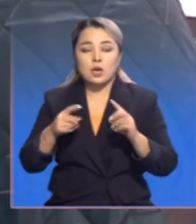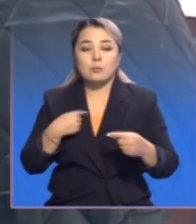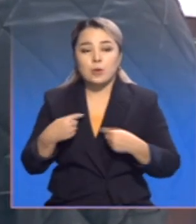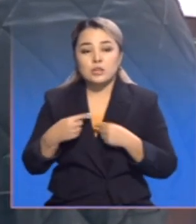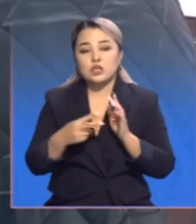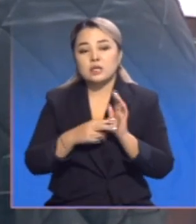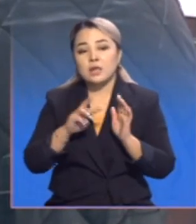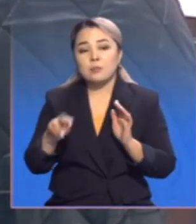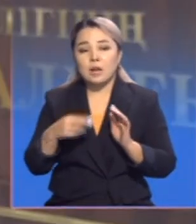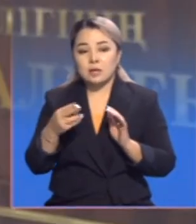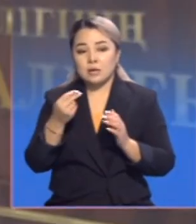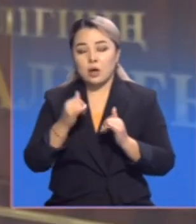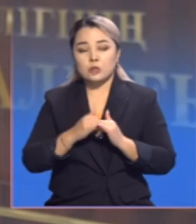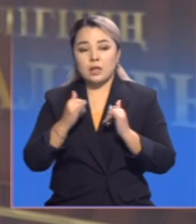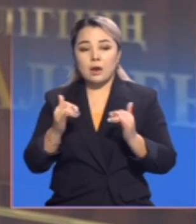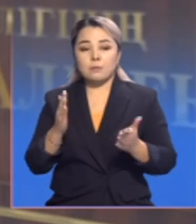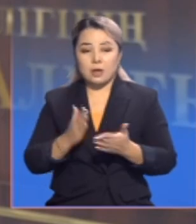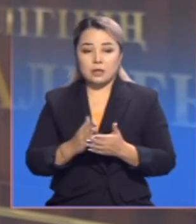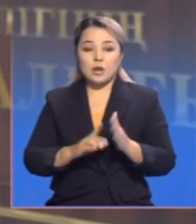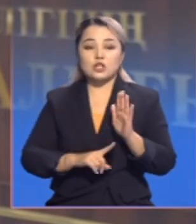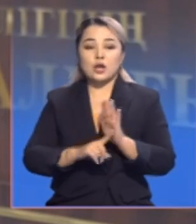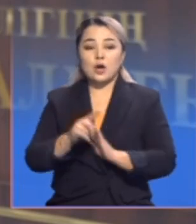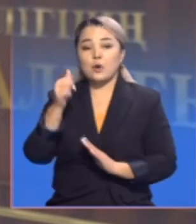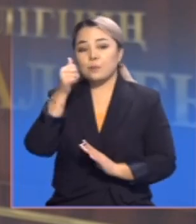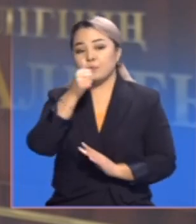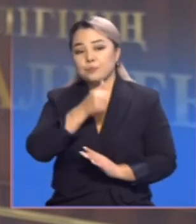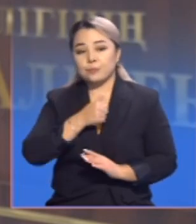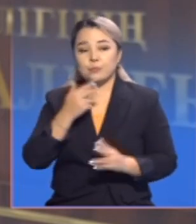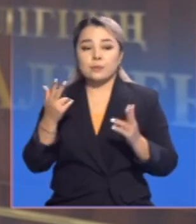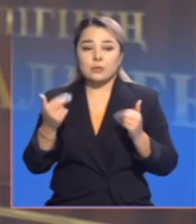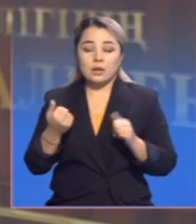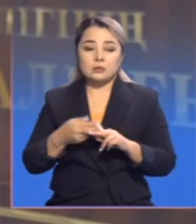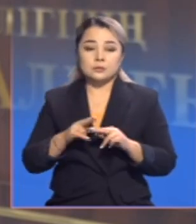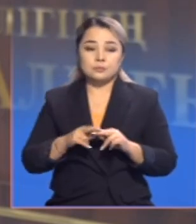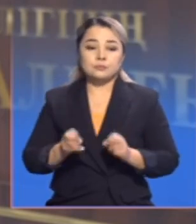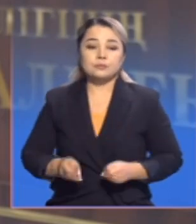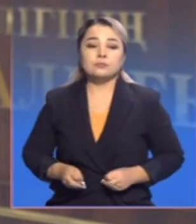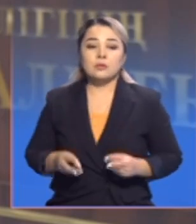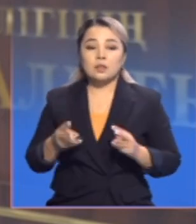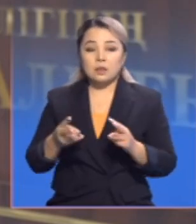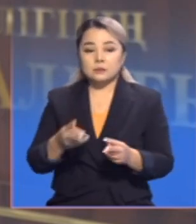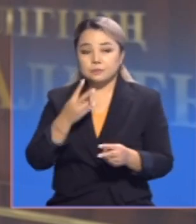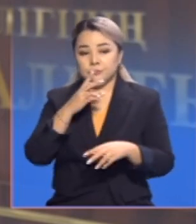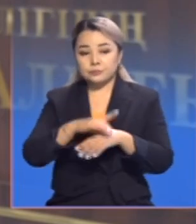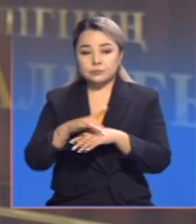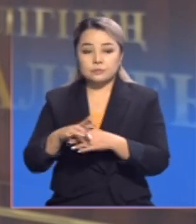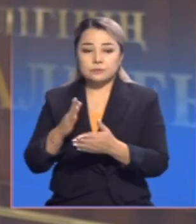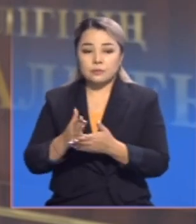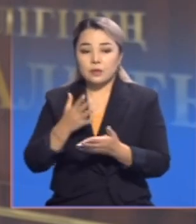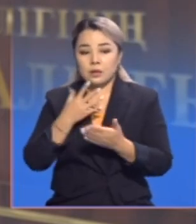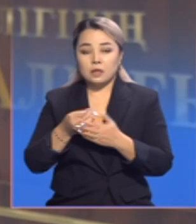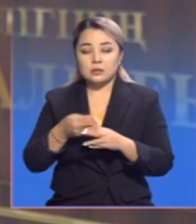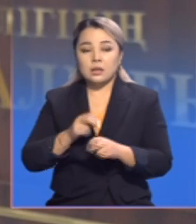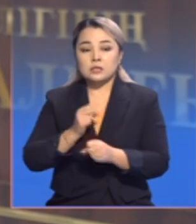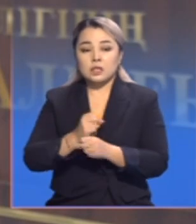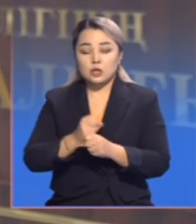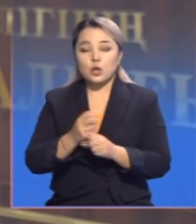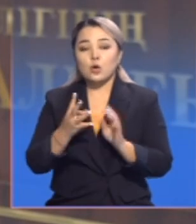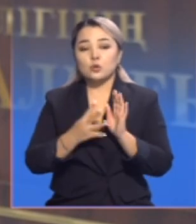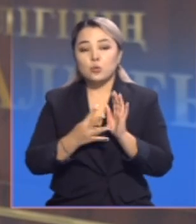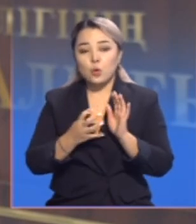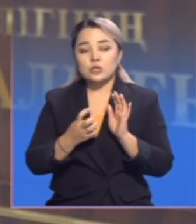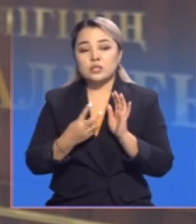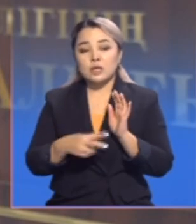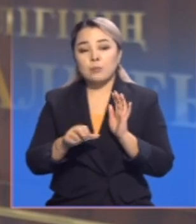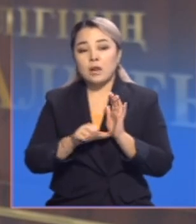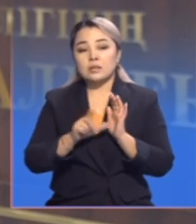7 миллиард теңгеге жеткен. Сначала года за совершение таких преступлений. Жыл басынан бері мұндай қылмыстарды жасағаны үшін